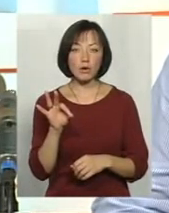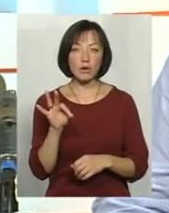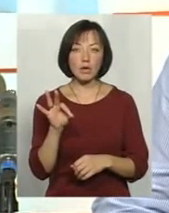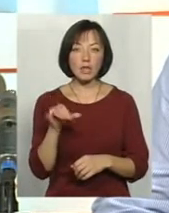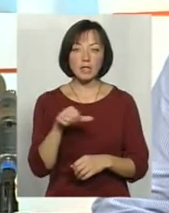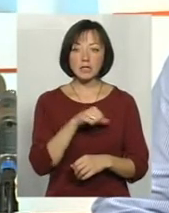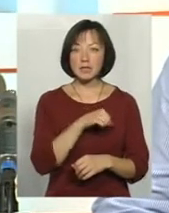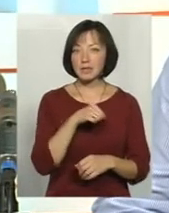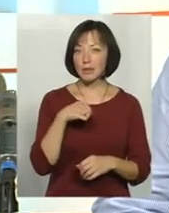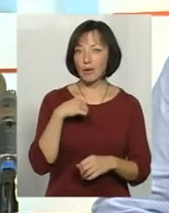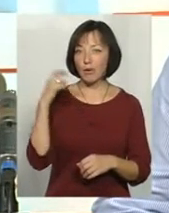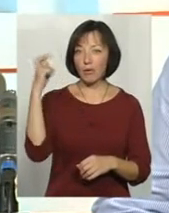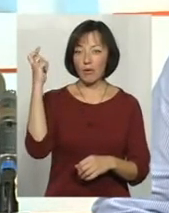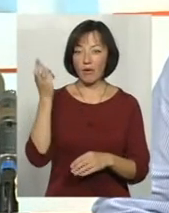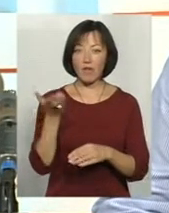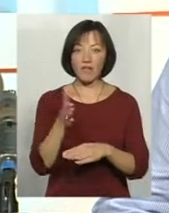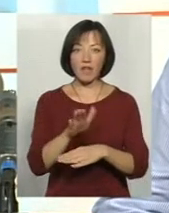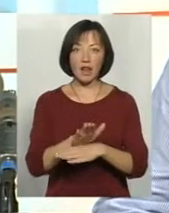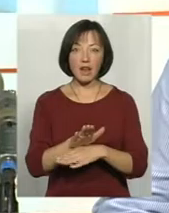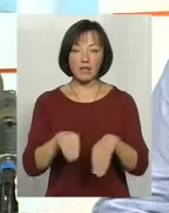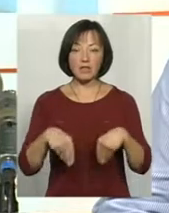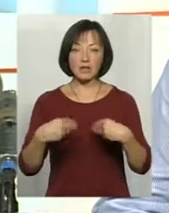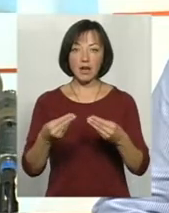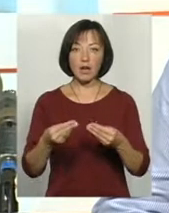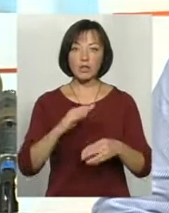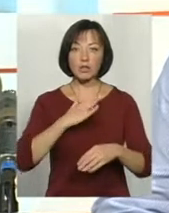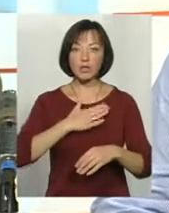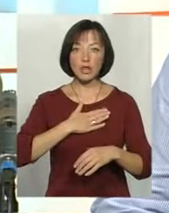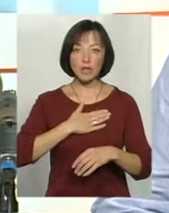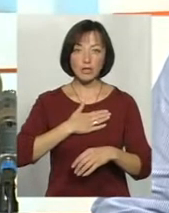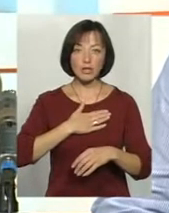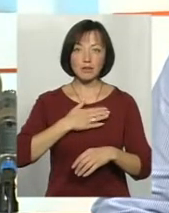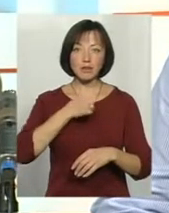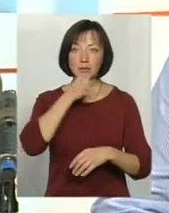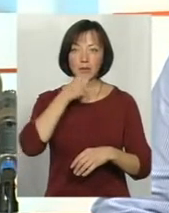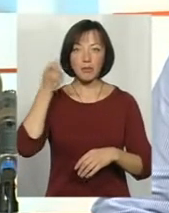сам Бог велів дати нашим пращурам